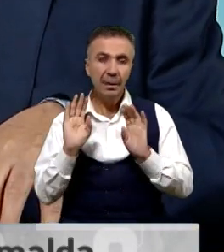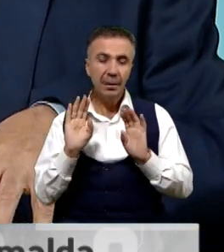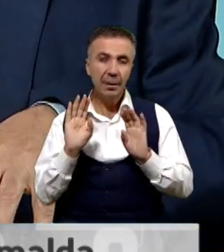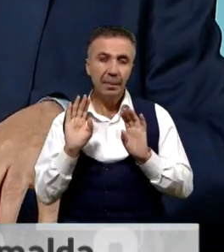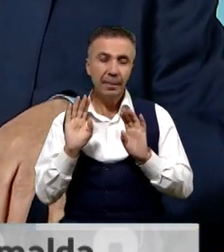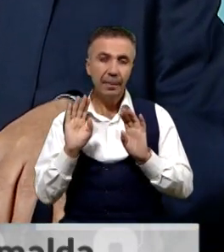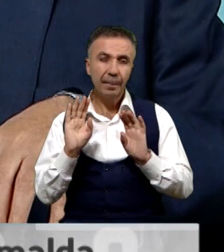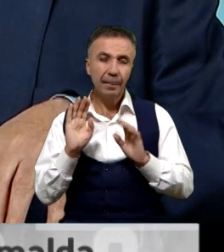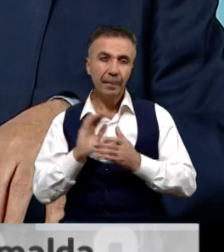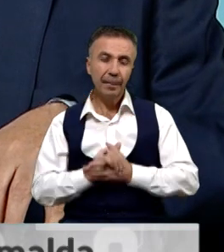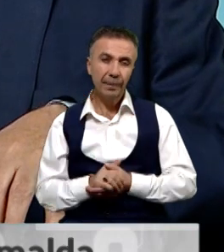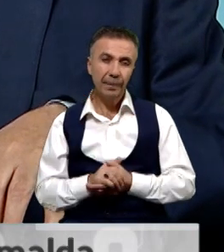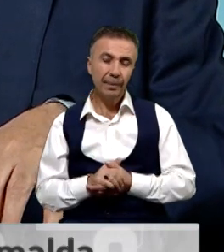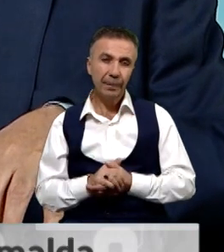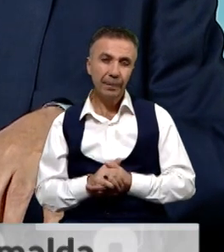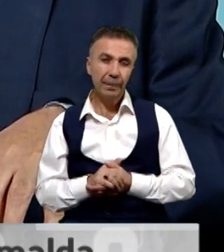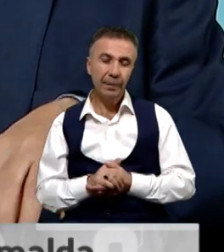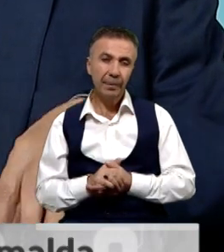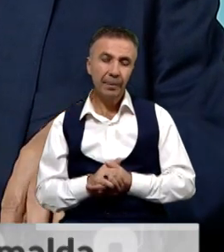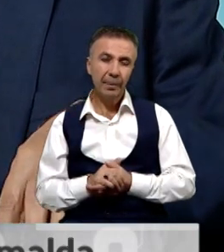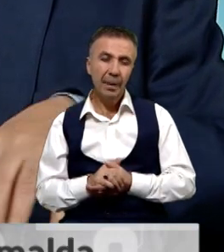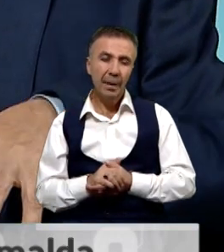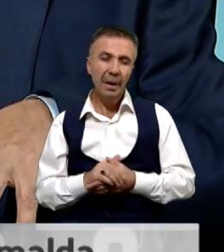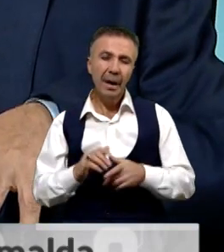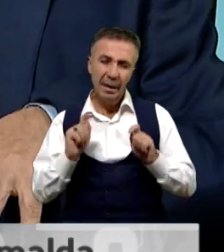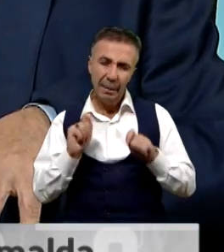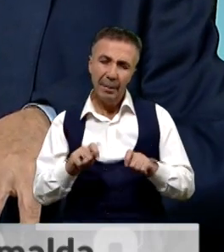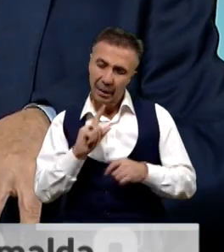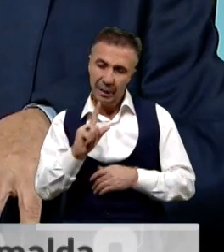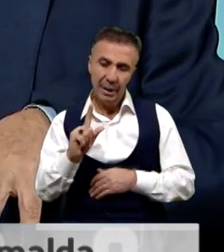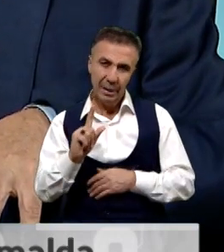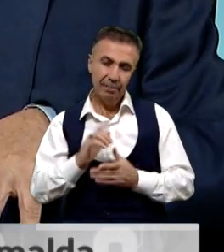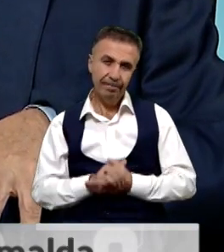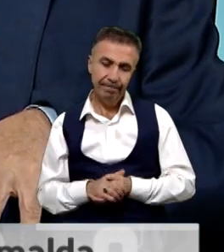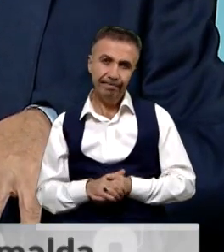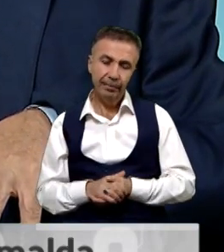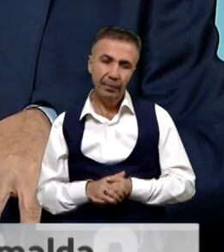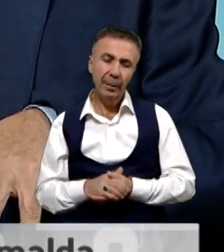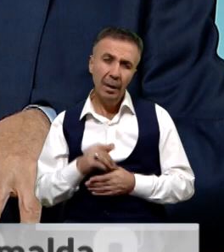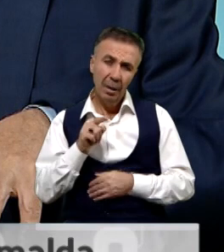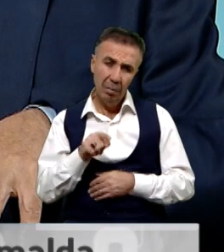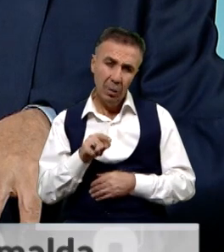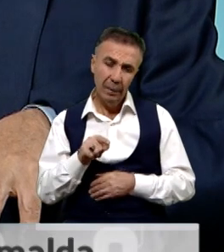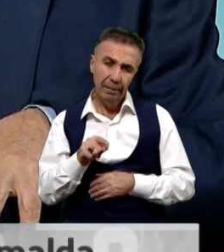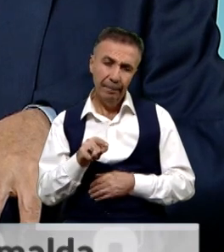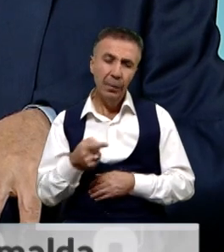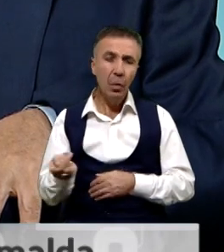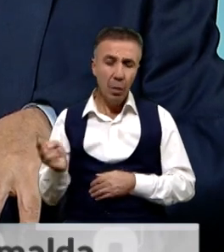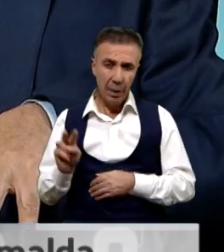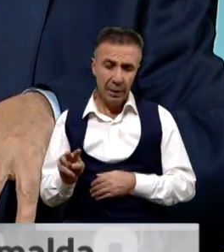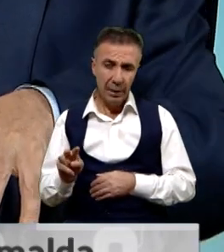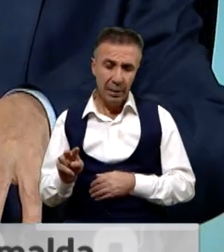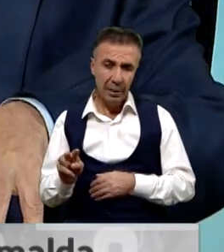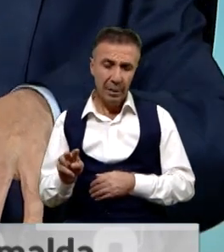yani varislerin üzerine bir vecibedir, yerine getirmeleri gerekir. Burada da vefat eden